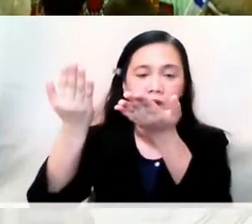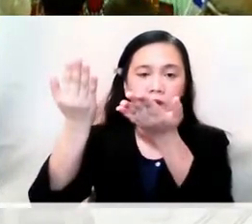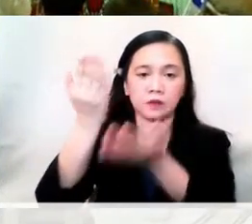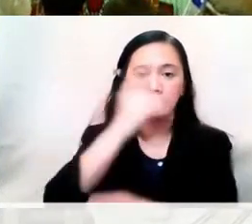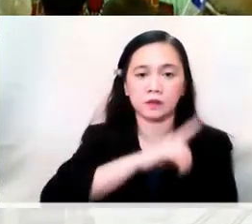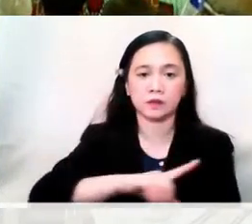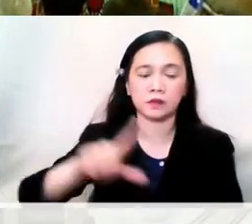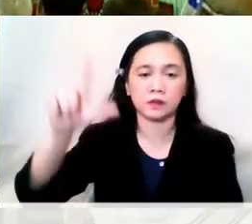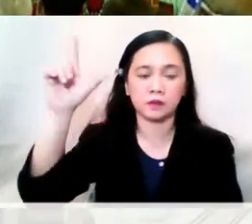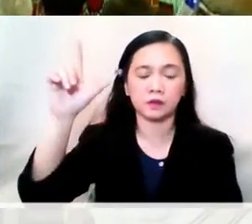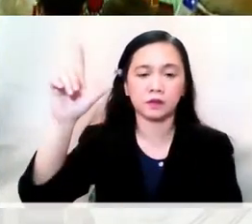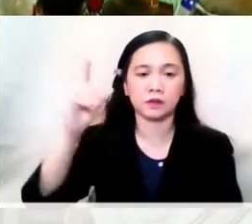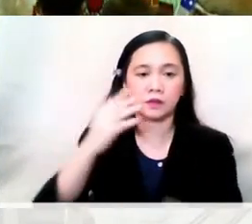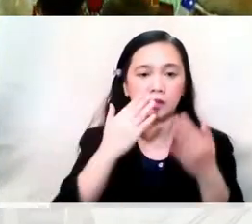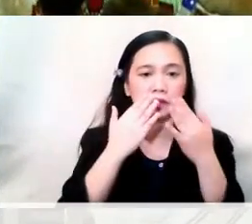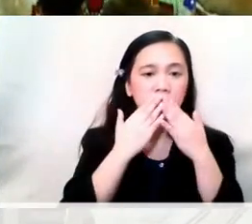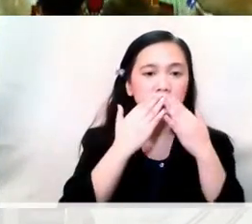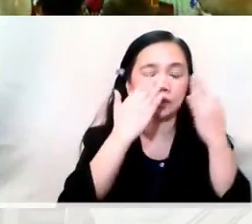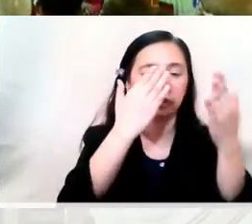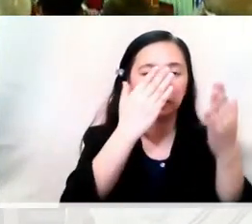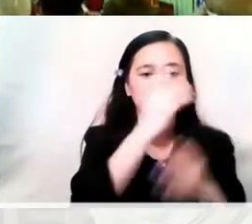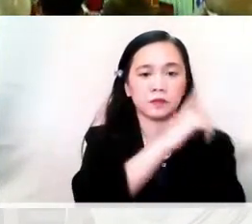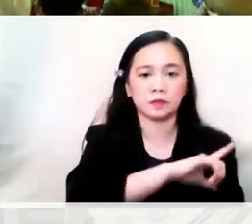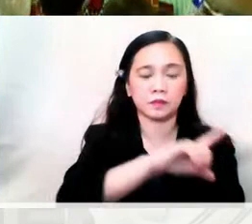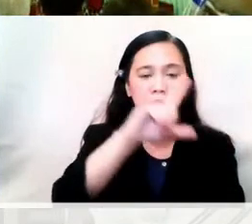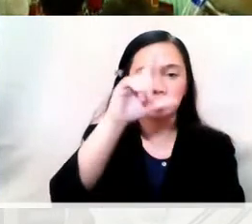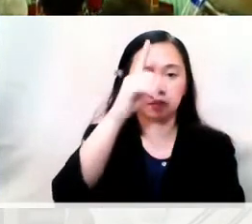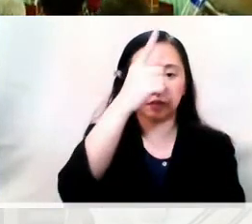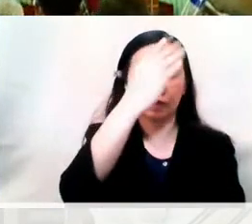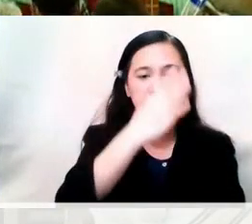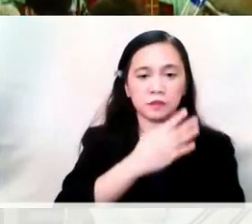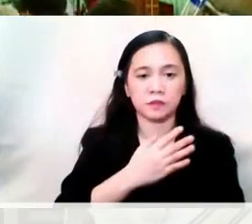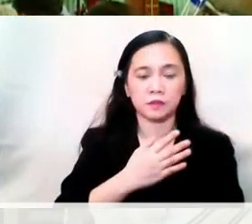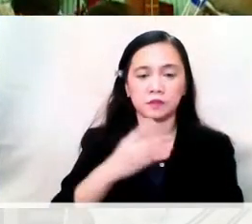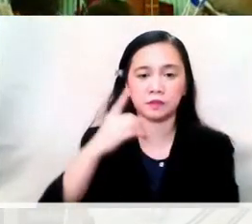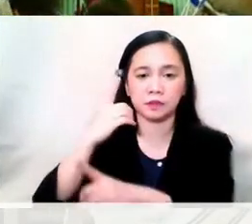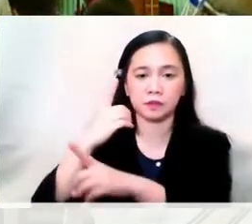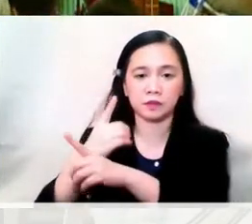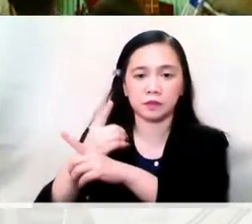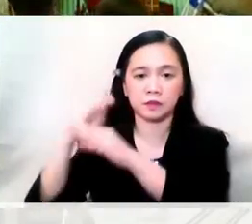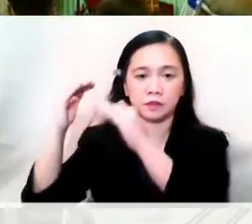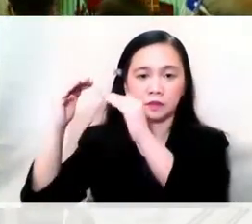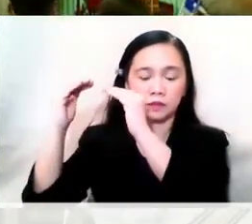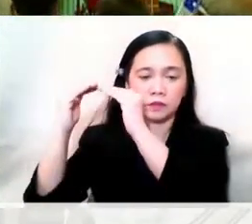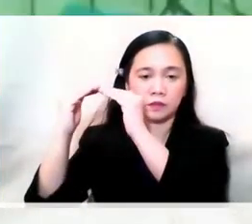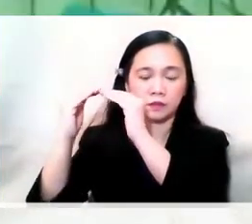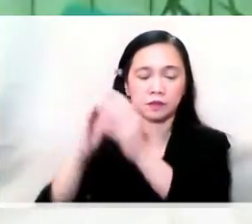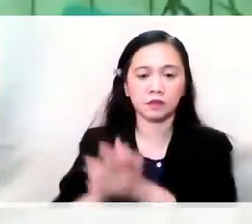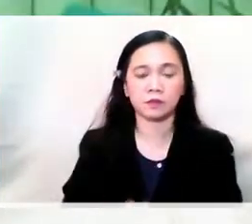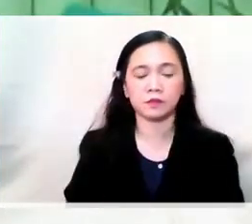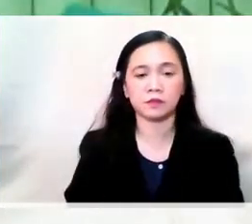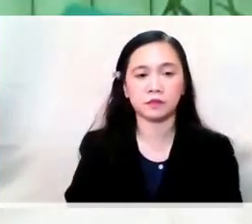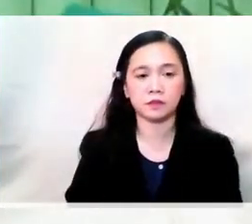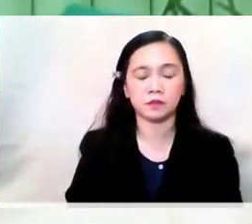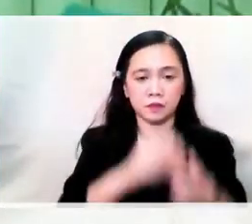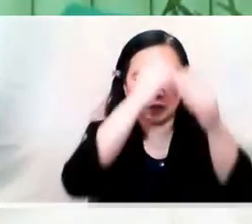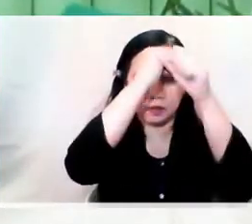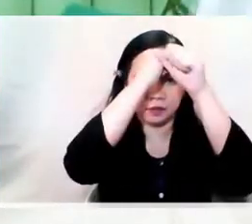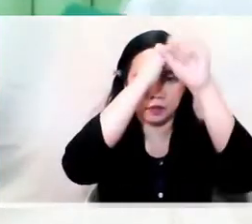Panginoon. Pasalamatan natin ang Panginoong ating Diyos. Marapat na siya ay pasalamatan. Ama